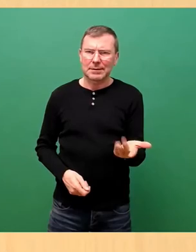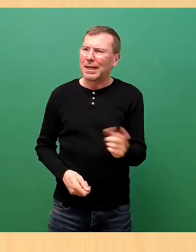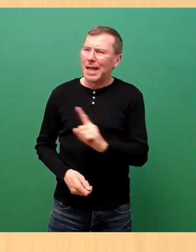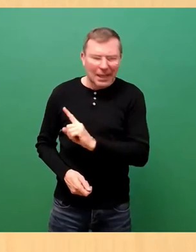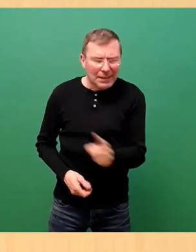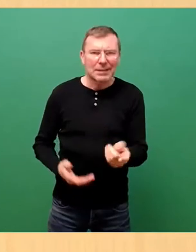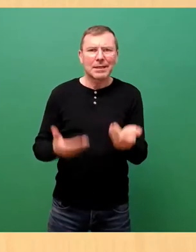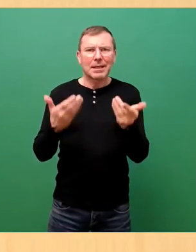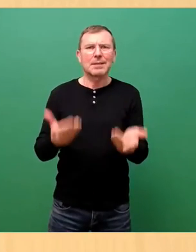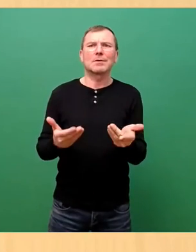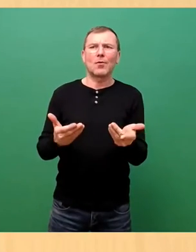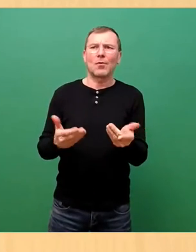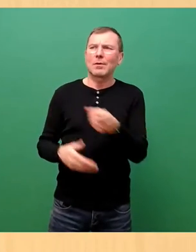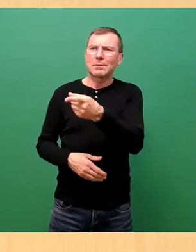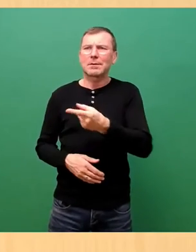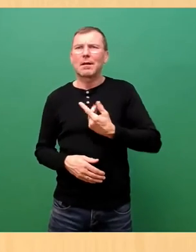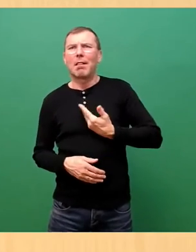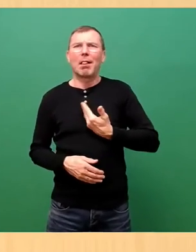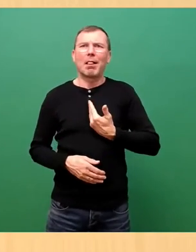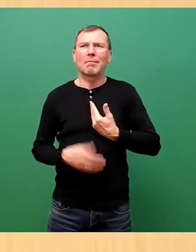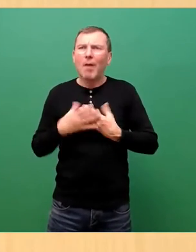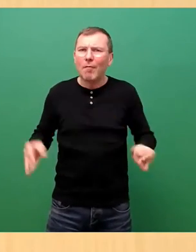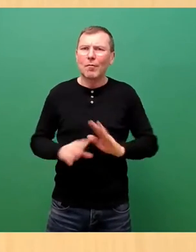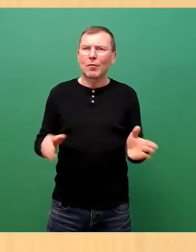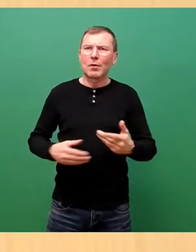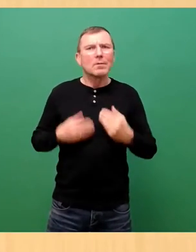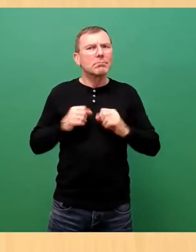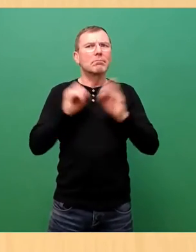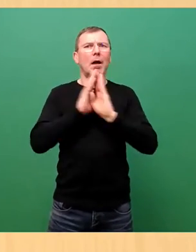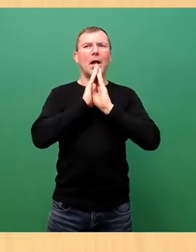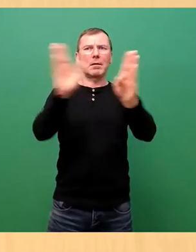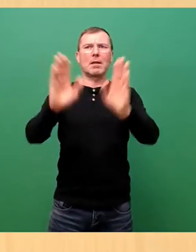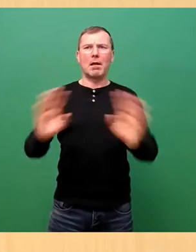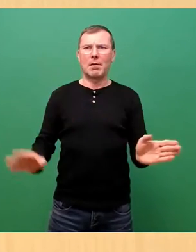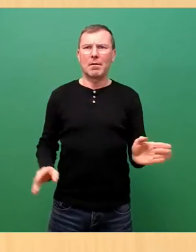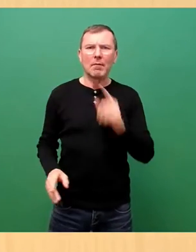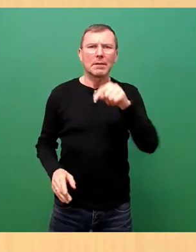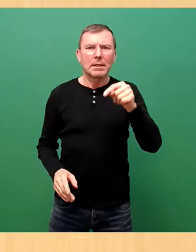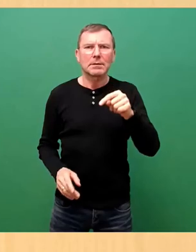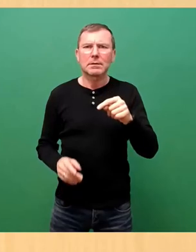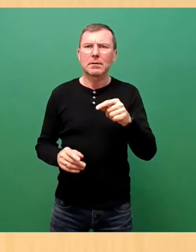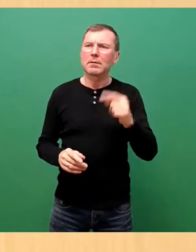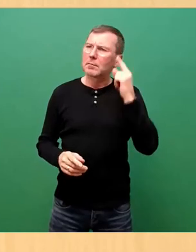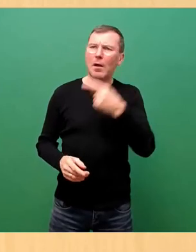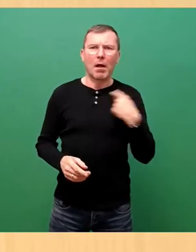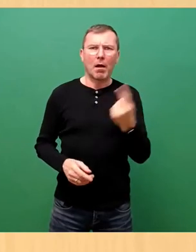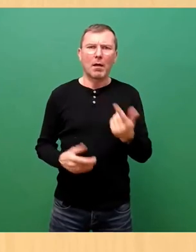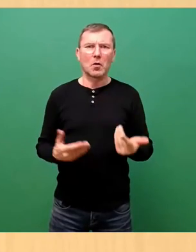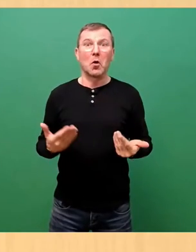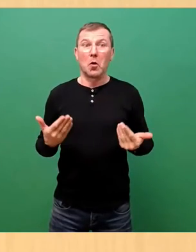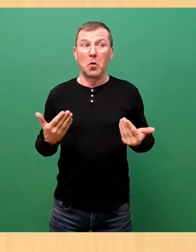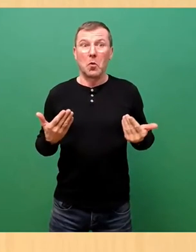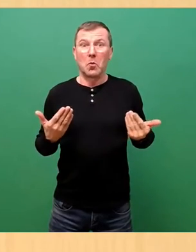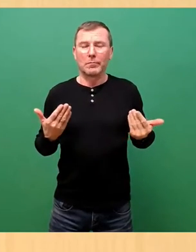diese Zwickmühle aufgelöst werden konnte, wenn jetzt plötzlich in diesem Rat sich eine solche, ich will es